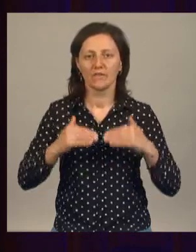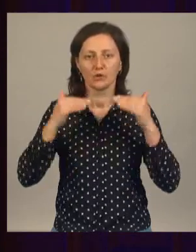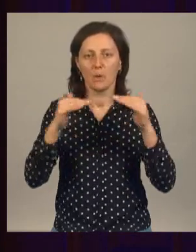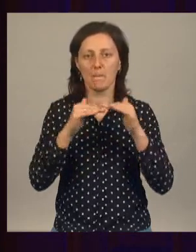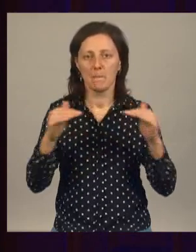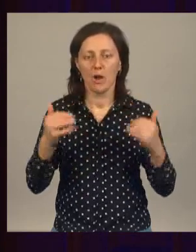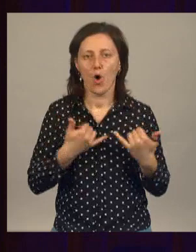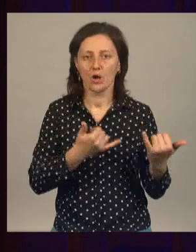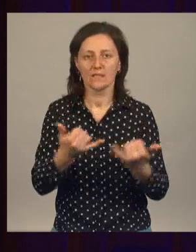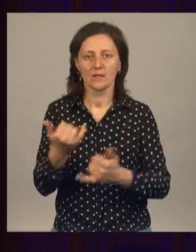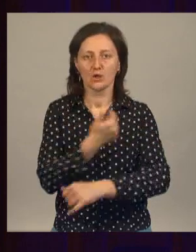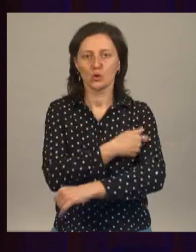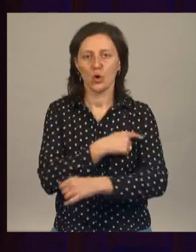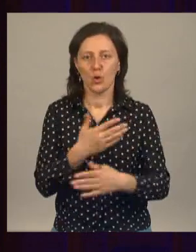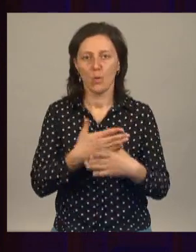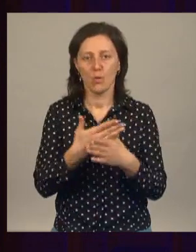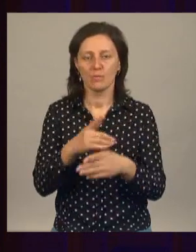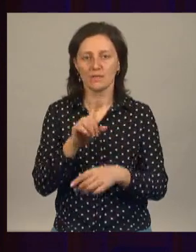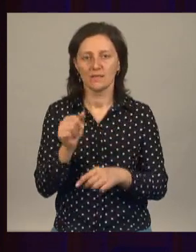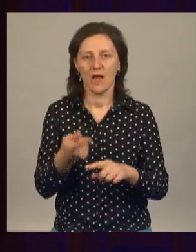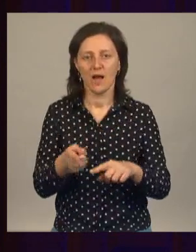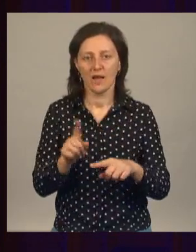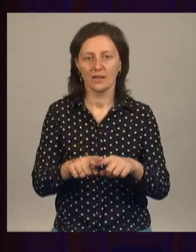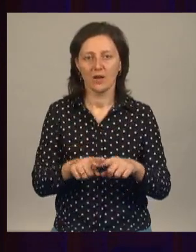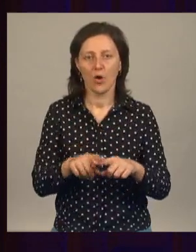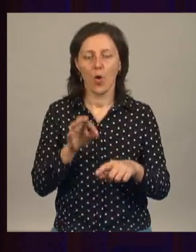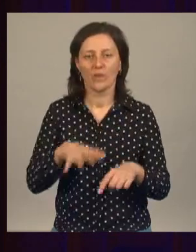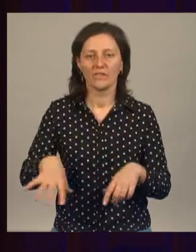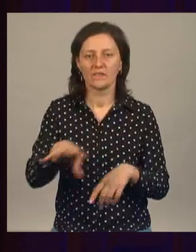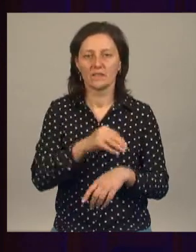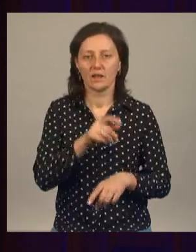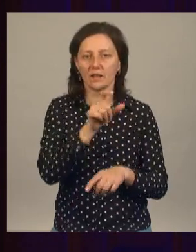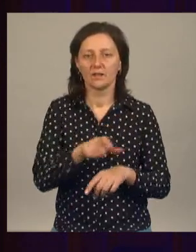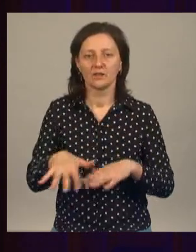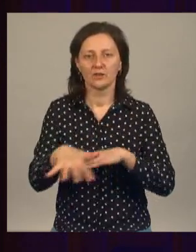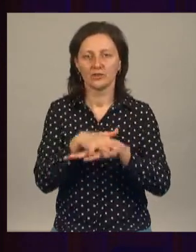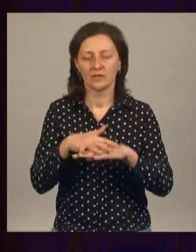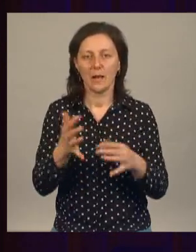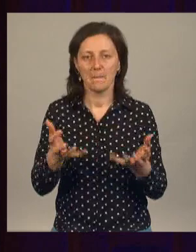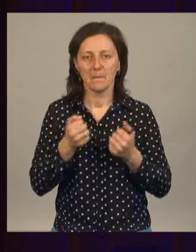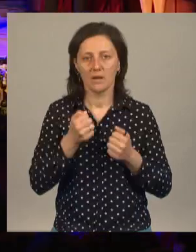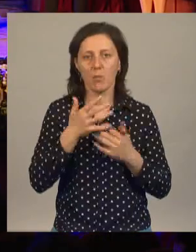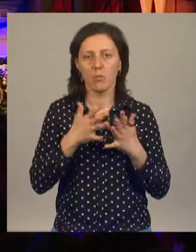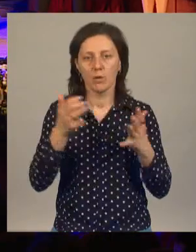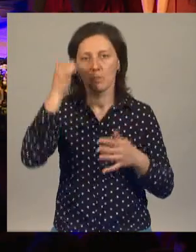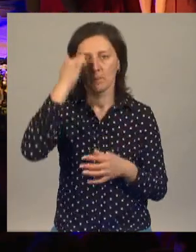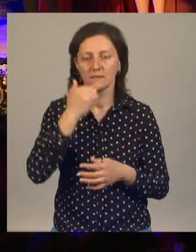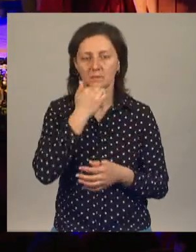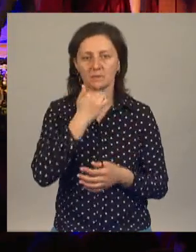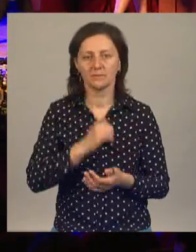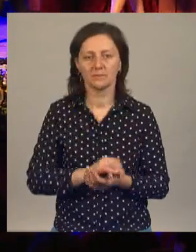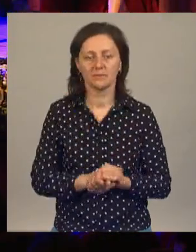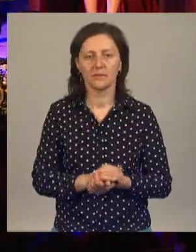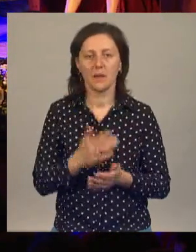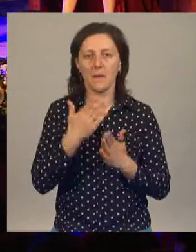скорой медицинской помощи. За это от всех жителей области примите самую искреннюю благодарность. В